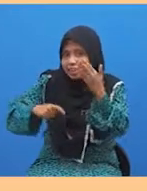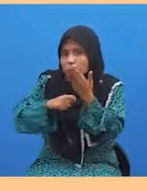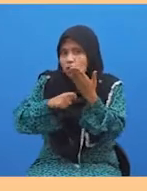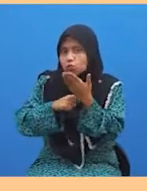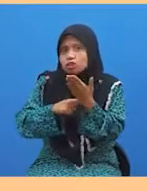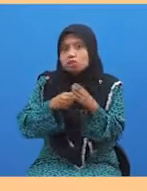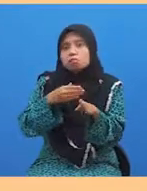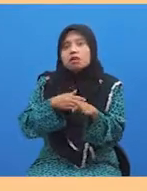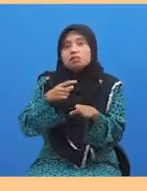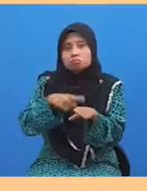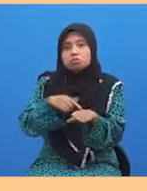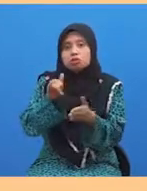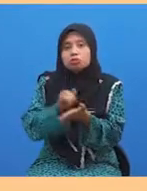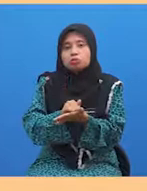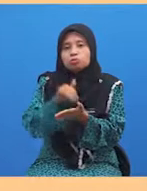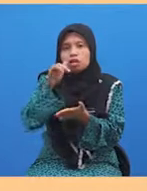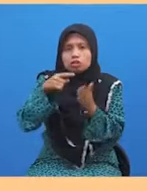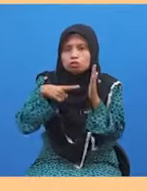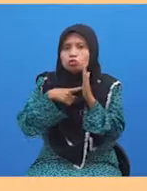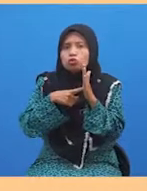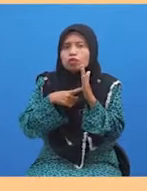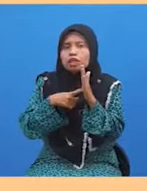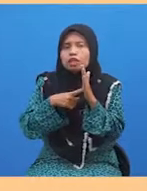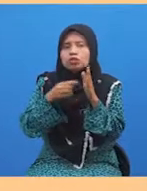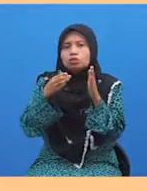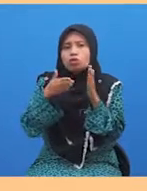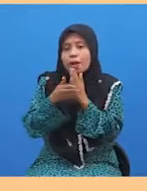itu yang ditunjukkan oleh pengarang